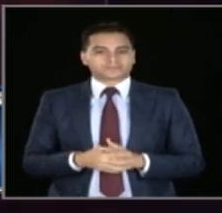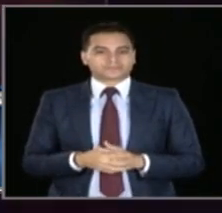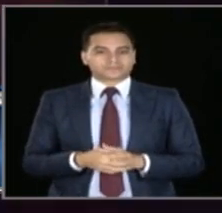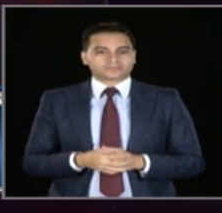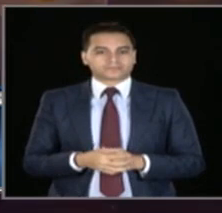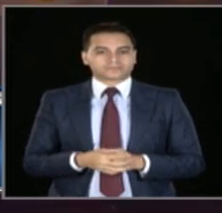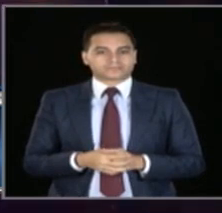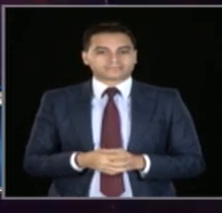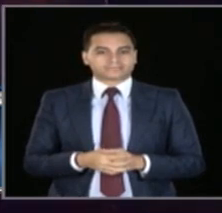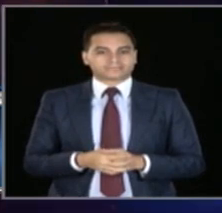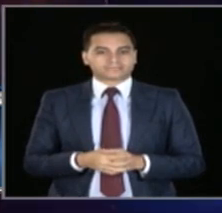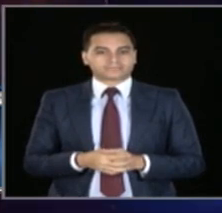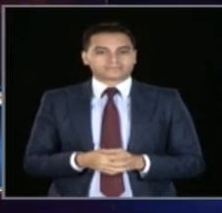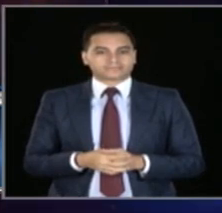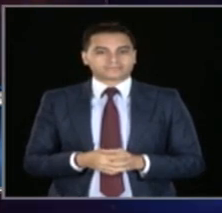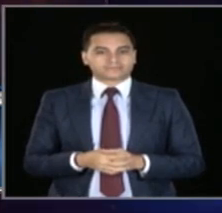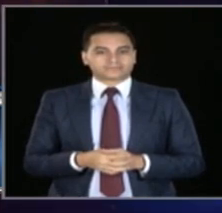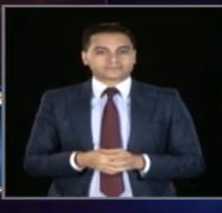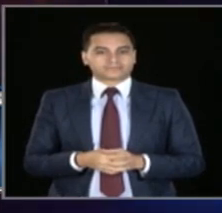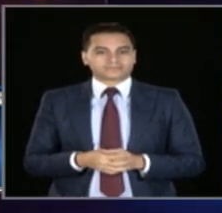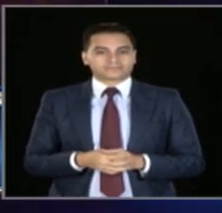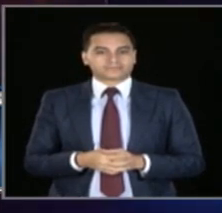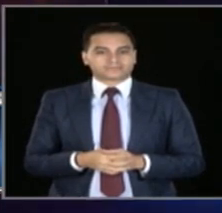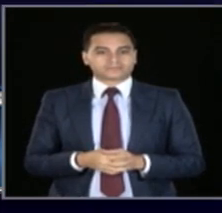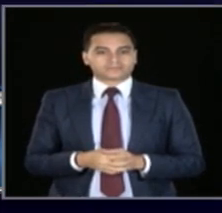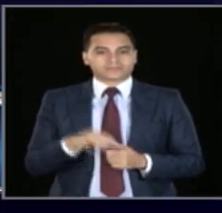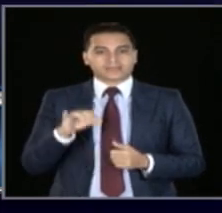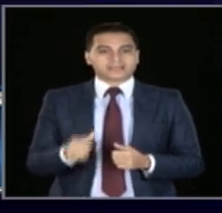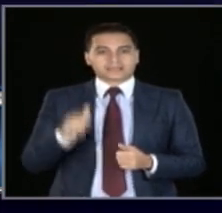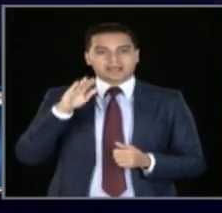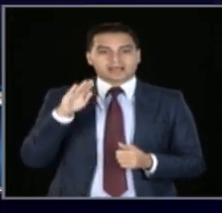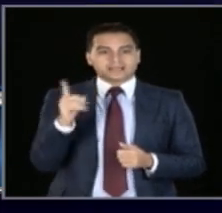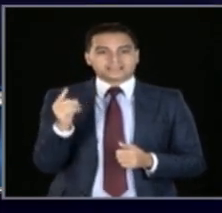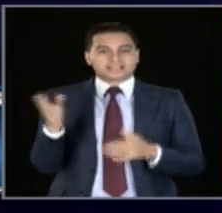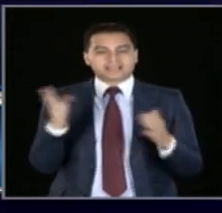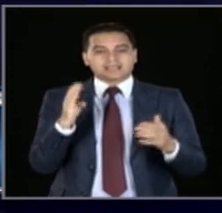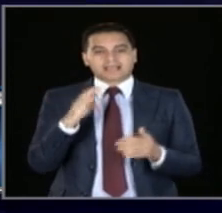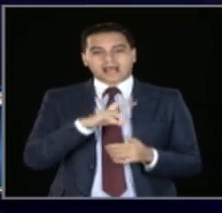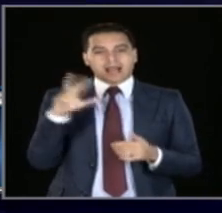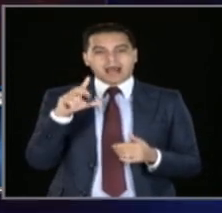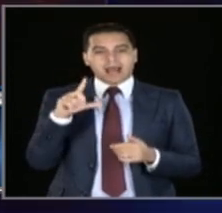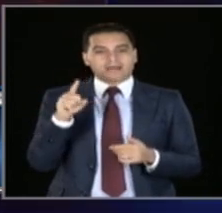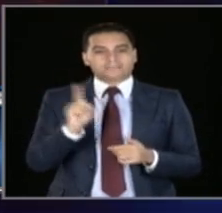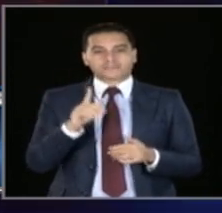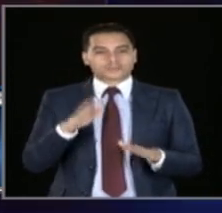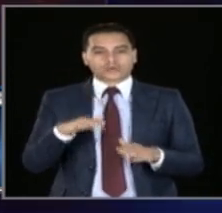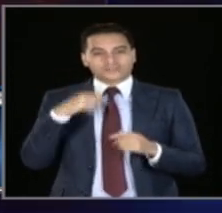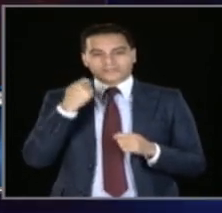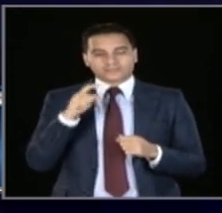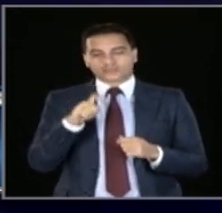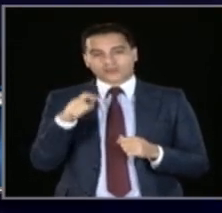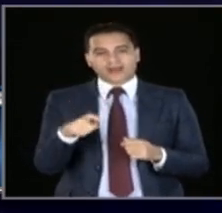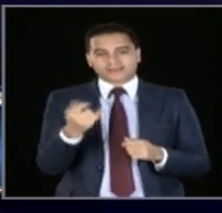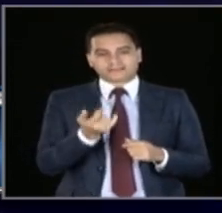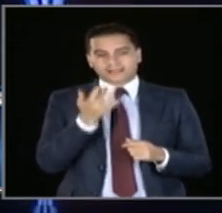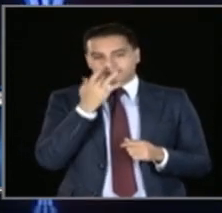دوسي على لو عندك اجابه ياسر جلال ما كانش في المسلسل اسهل مما